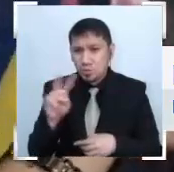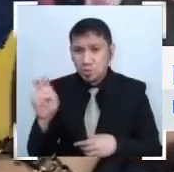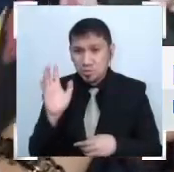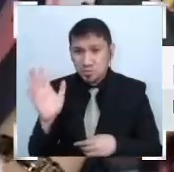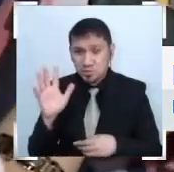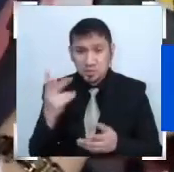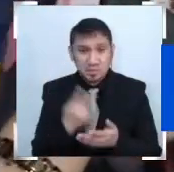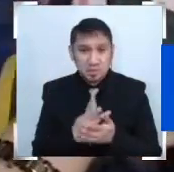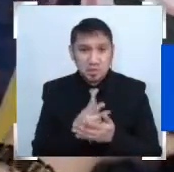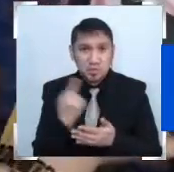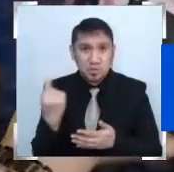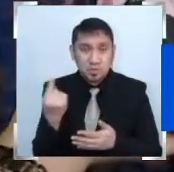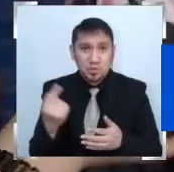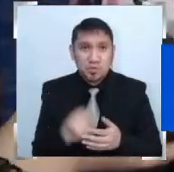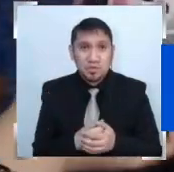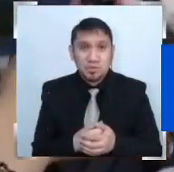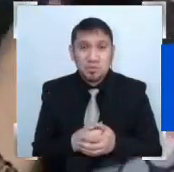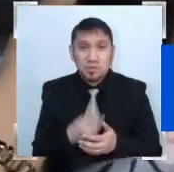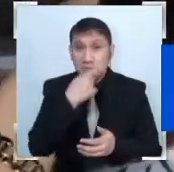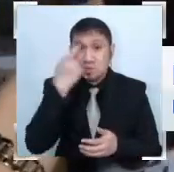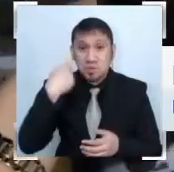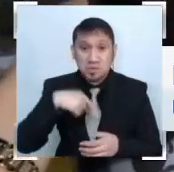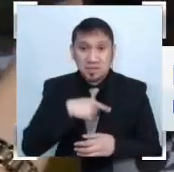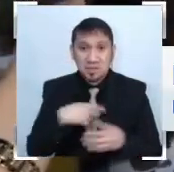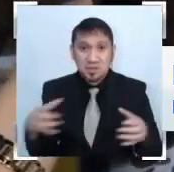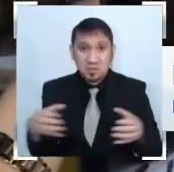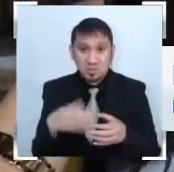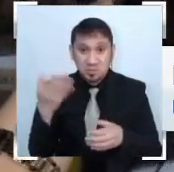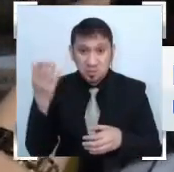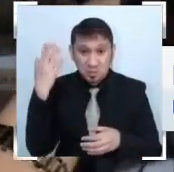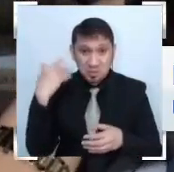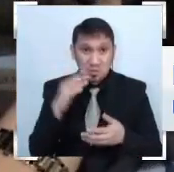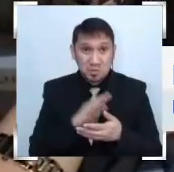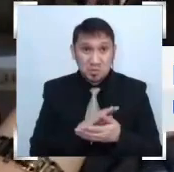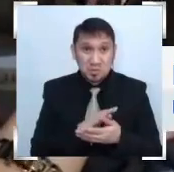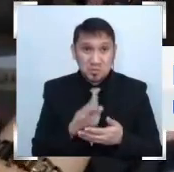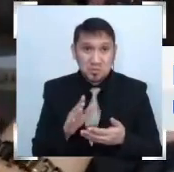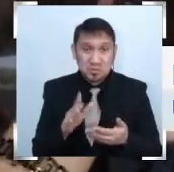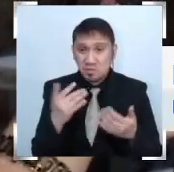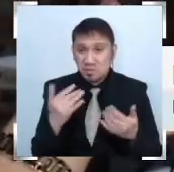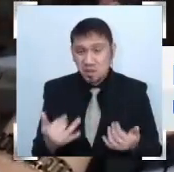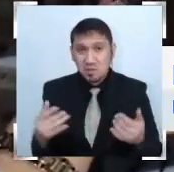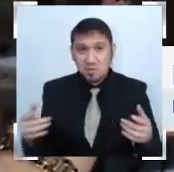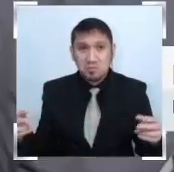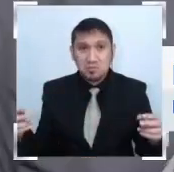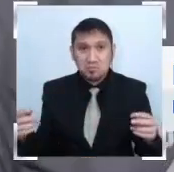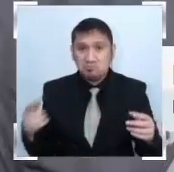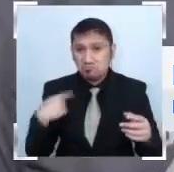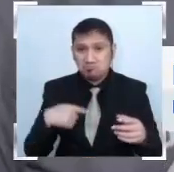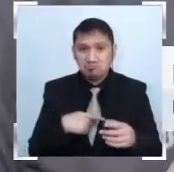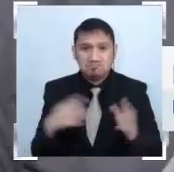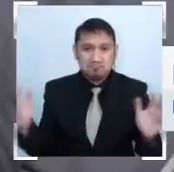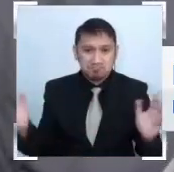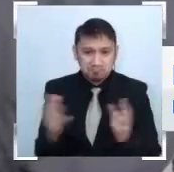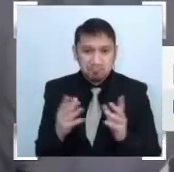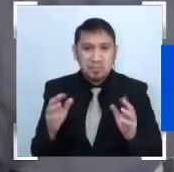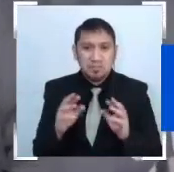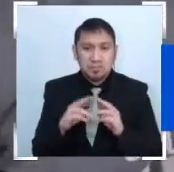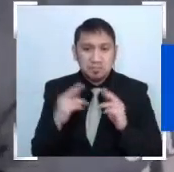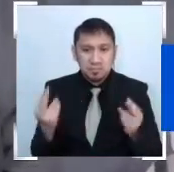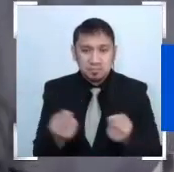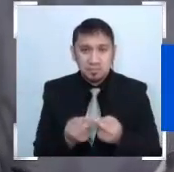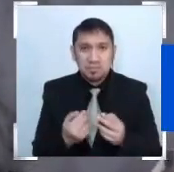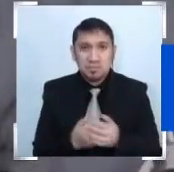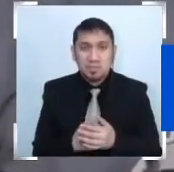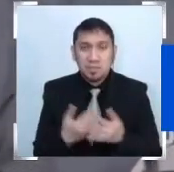lang po kami ulit nagsama-sama kasi dati po di ba pandemic po sa bahay lang. Eh ngayon po sama-sama po kami. Ngayon medyo maganda kami